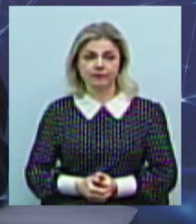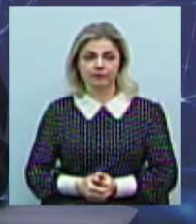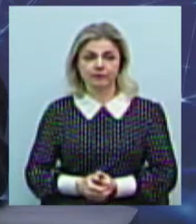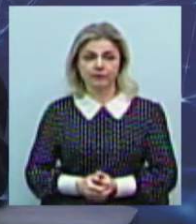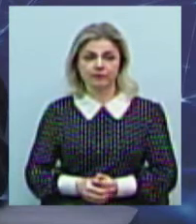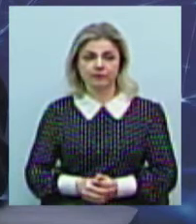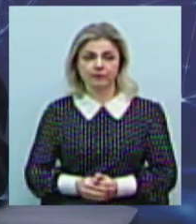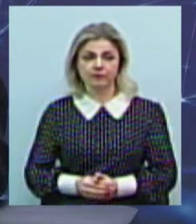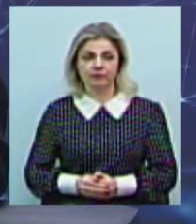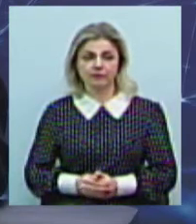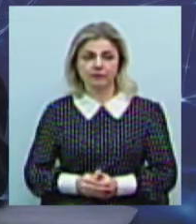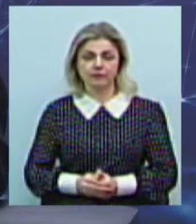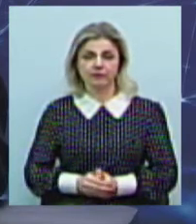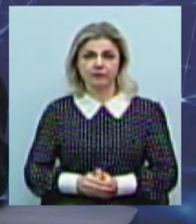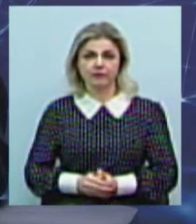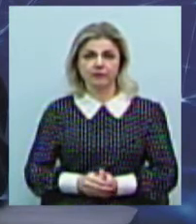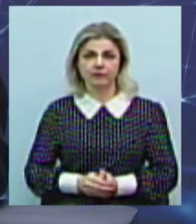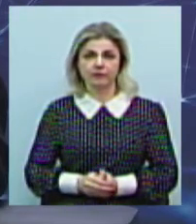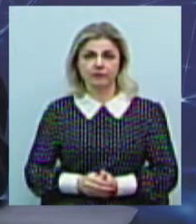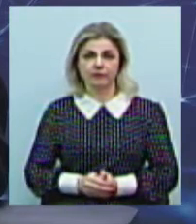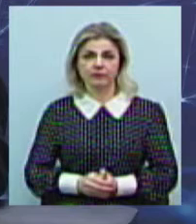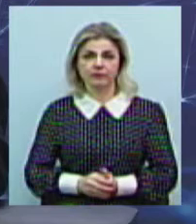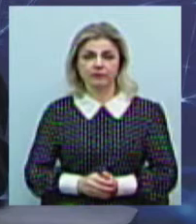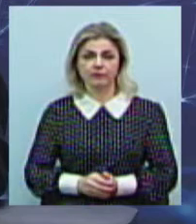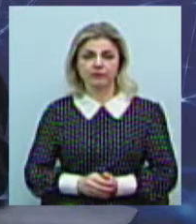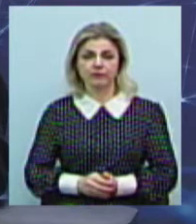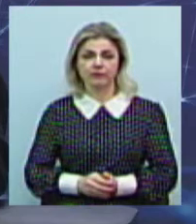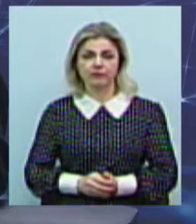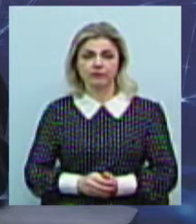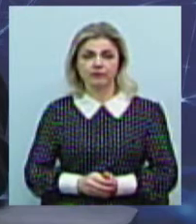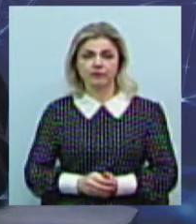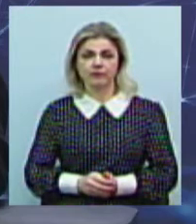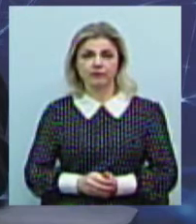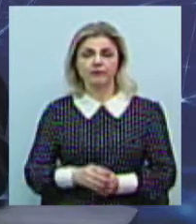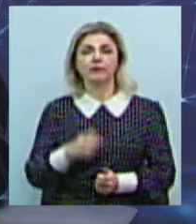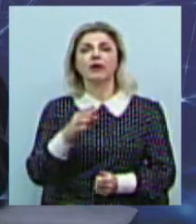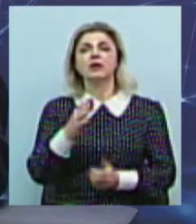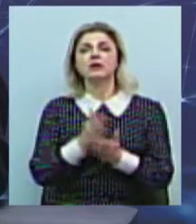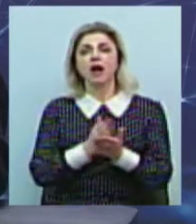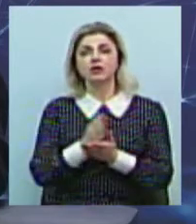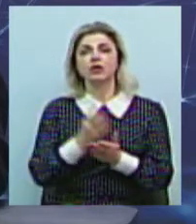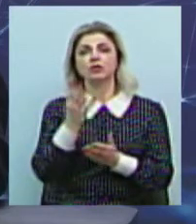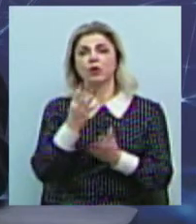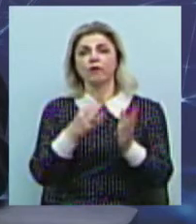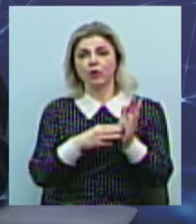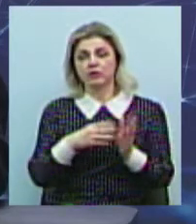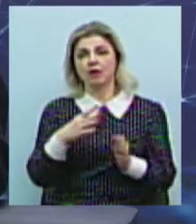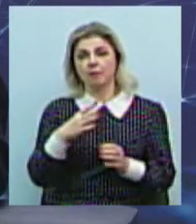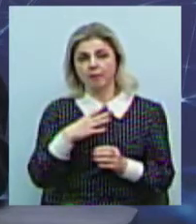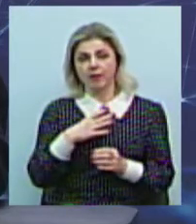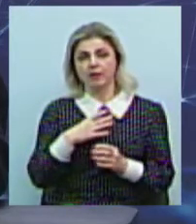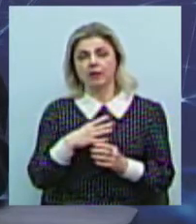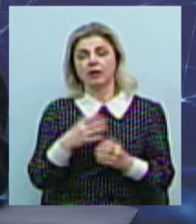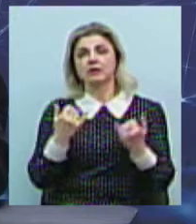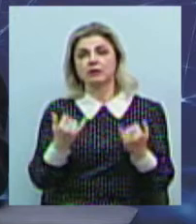Маю більше як 44 чи 40 років стажу. Була й на фермі, була й на буряках, де я тільки не була бідна.